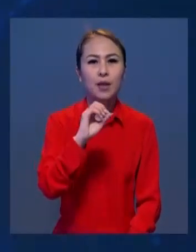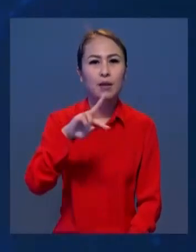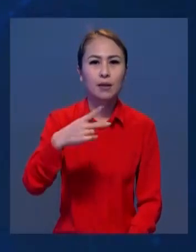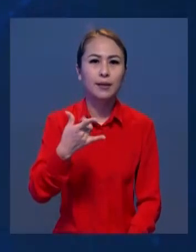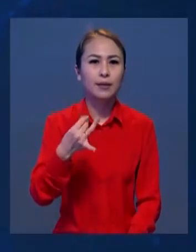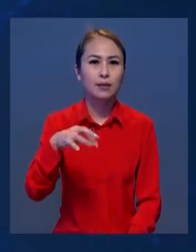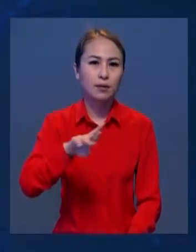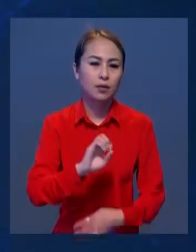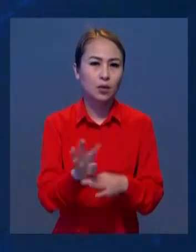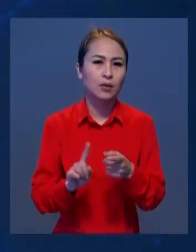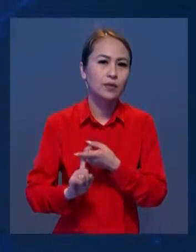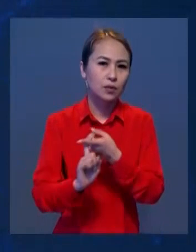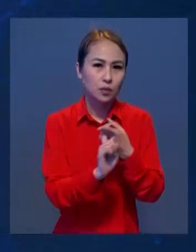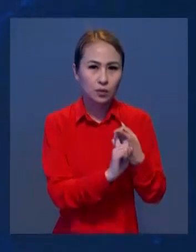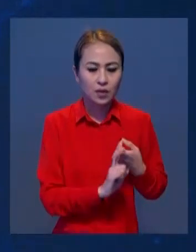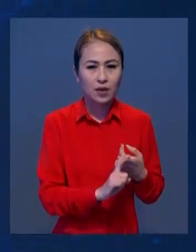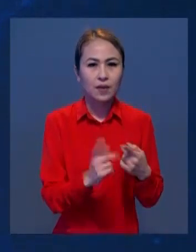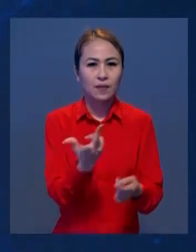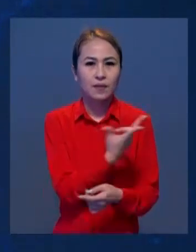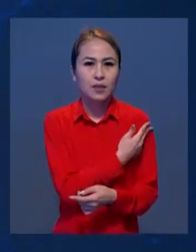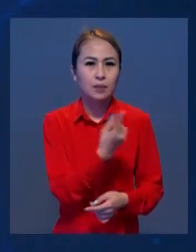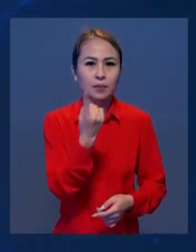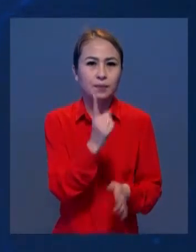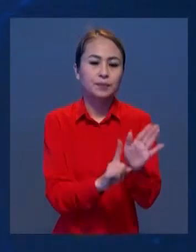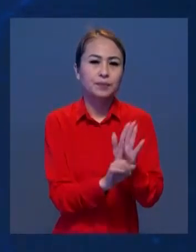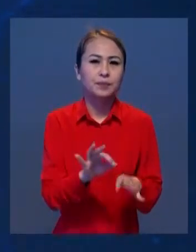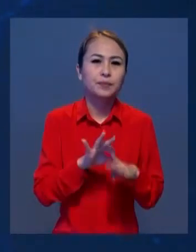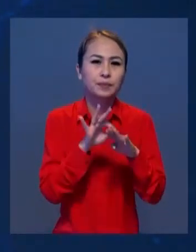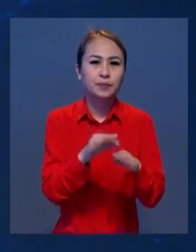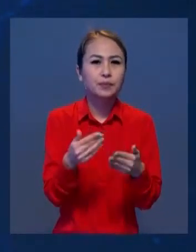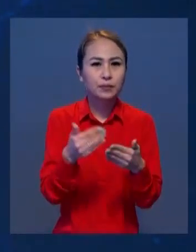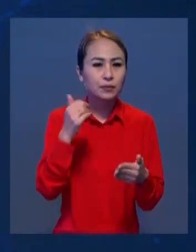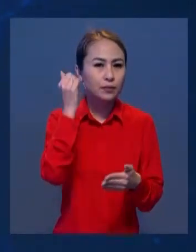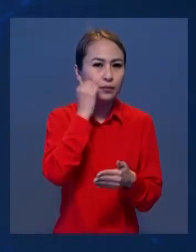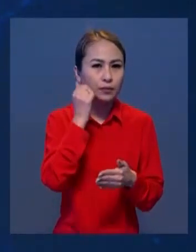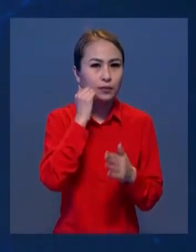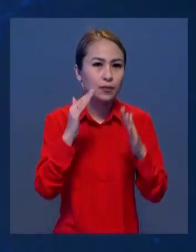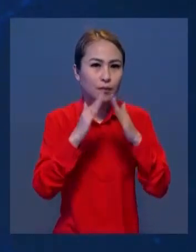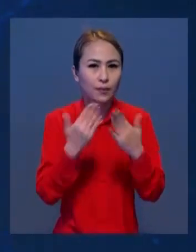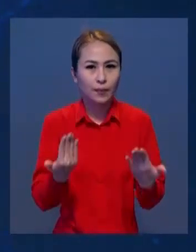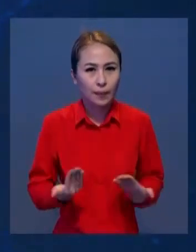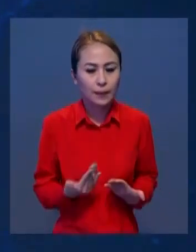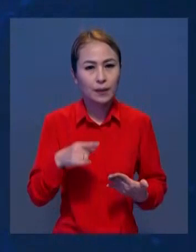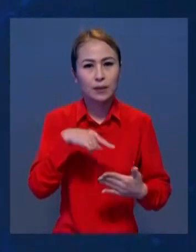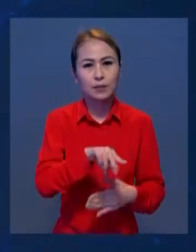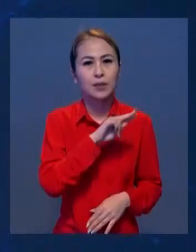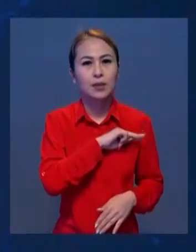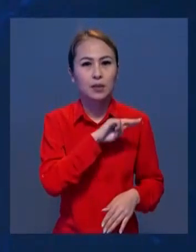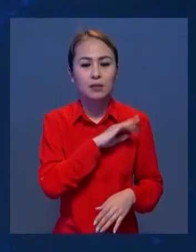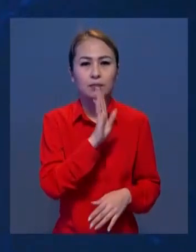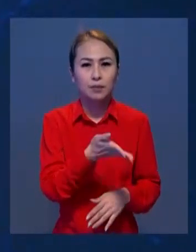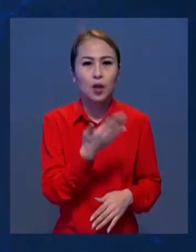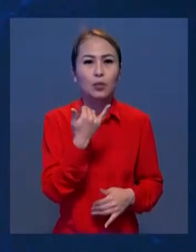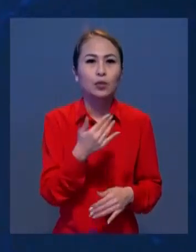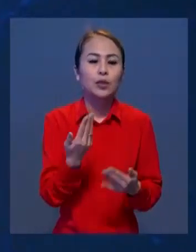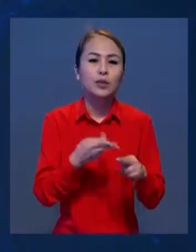Бельгияда коронавирусқа қарсы вакциналаудың бірінші кезеңі жүріп жатыр. Екпе алдымен қарттар үйінің тұрғындары мен сол мекеме қызметкерлеріне